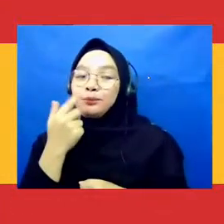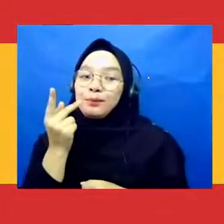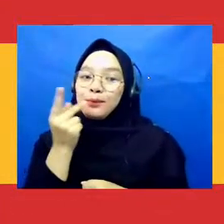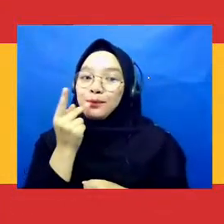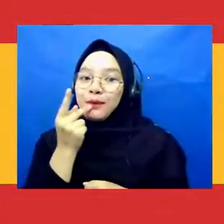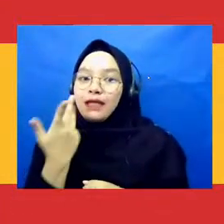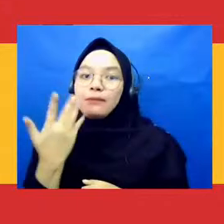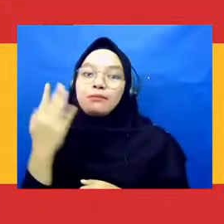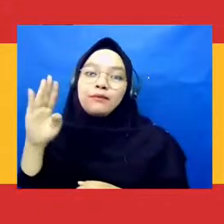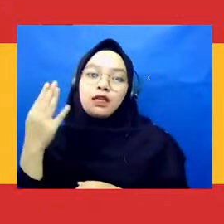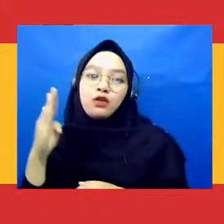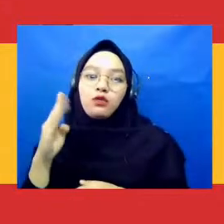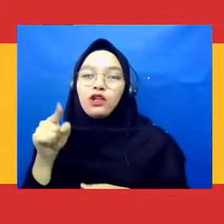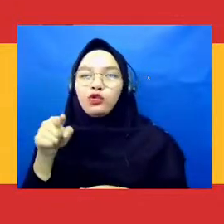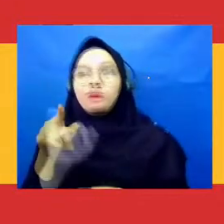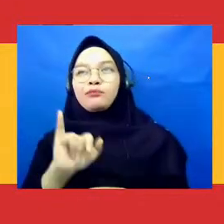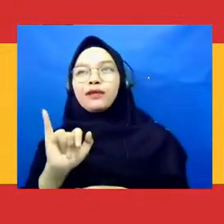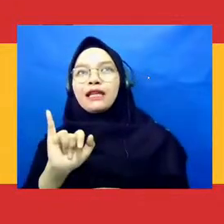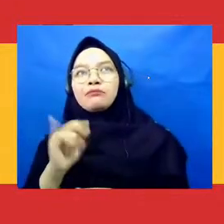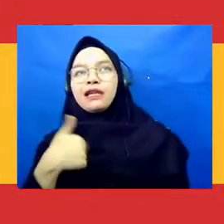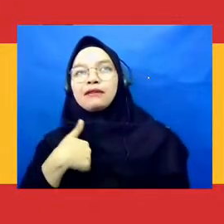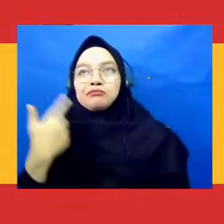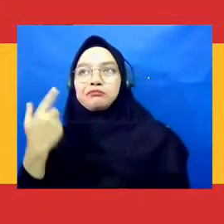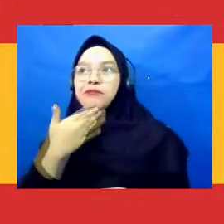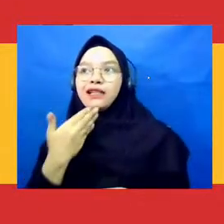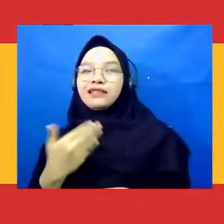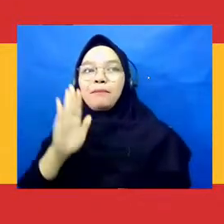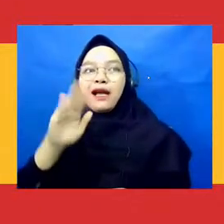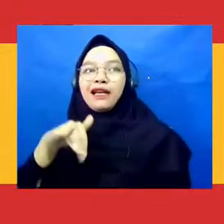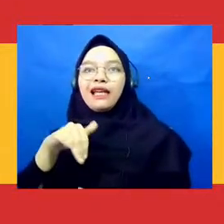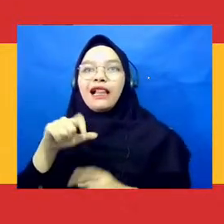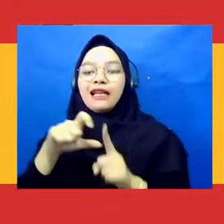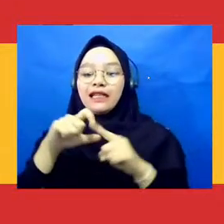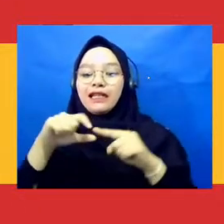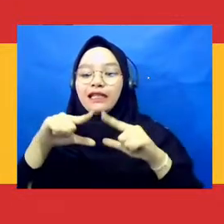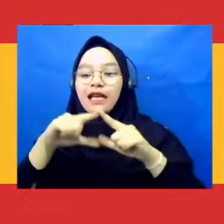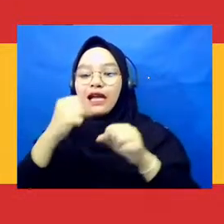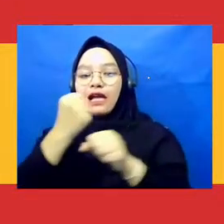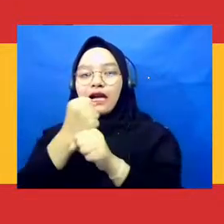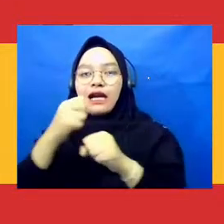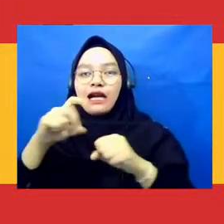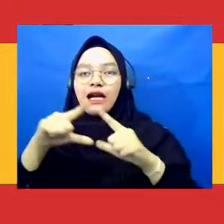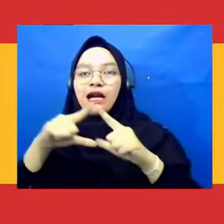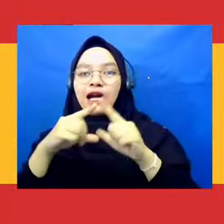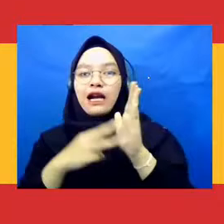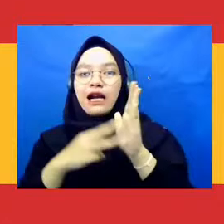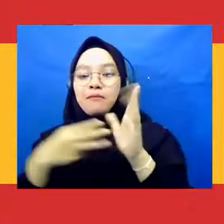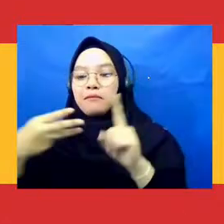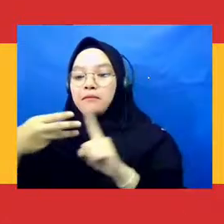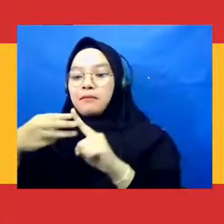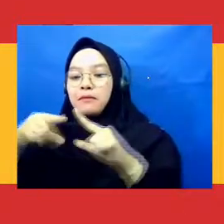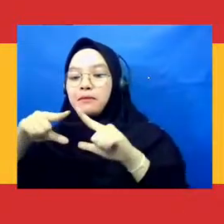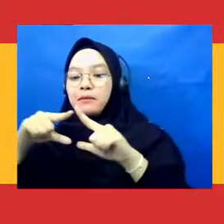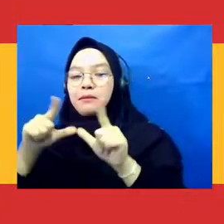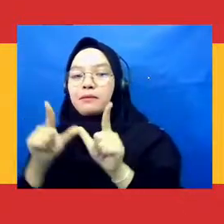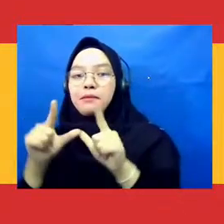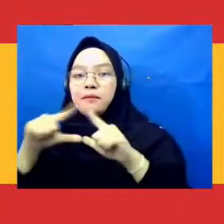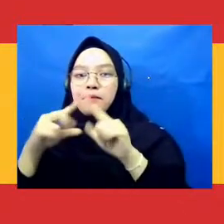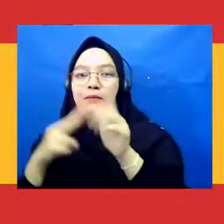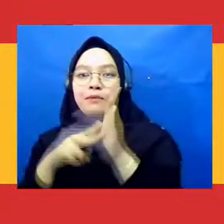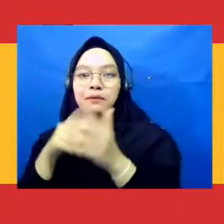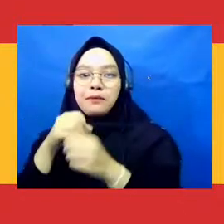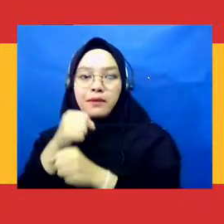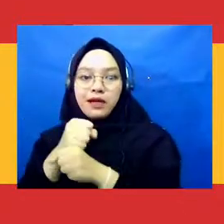gitu. Untuk apakah ini? Di sebelah kiri, Bapak Ibu lihat ada untuk right